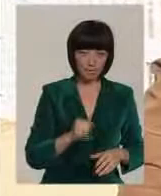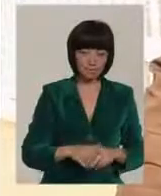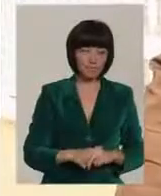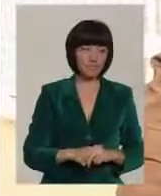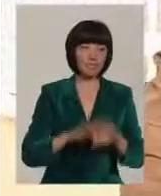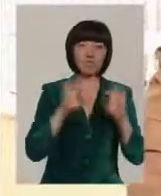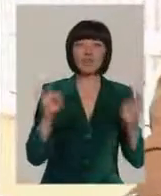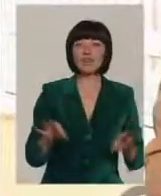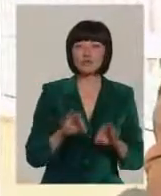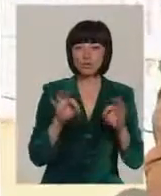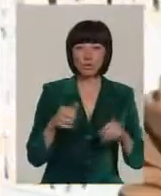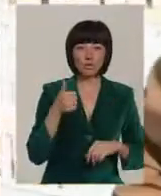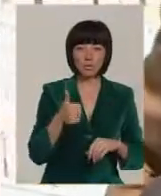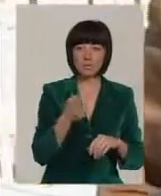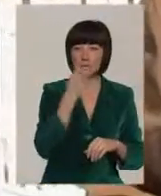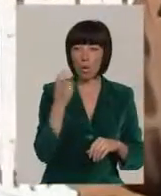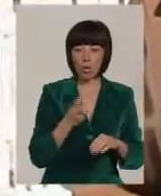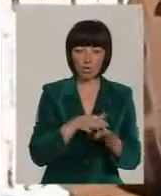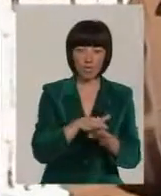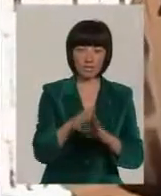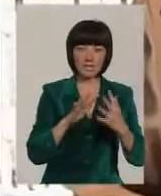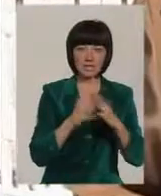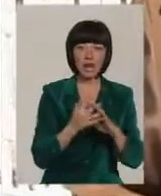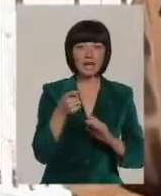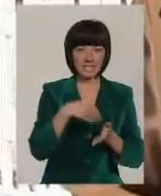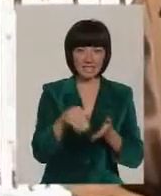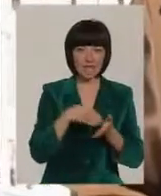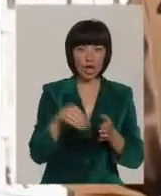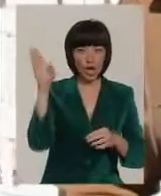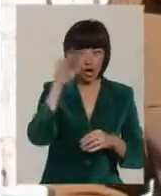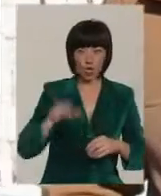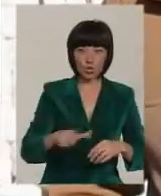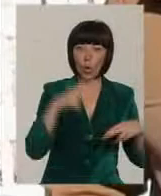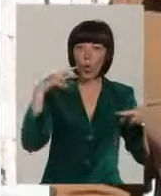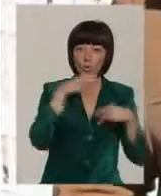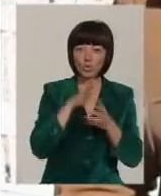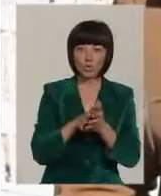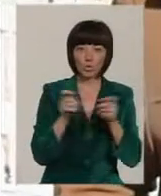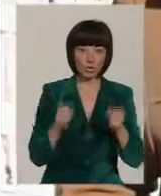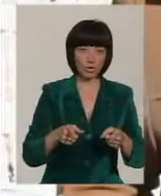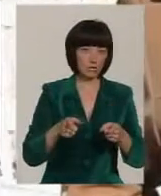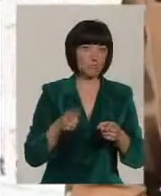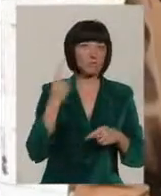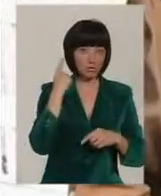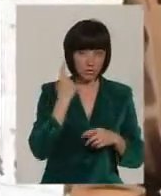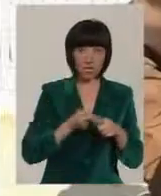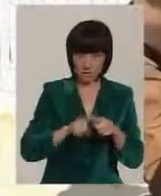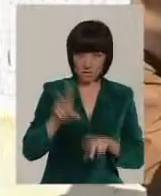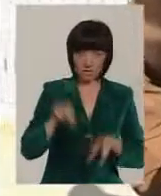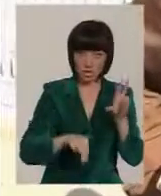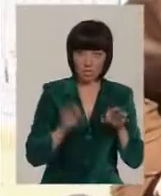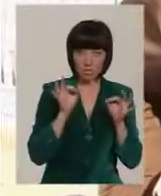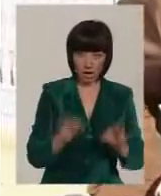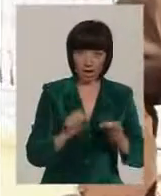доброго, космороду повне село. А ви чули, що свиноферма річку отруює? Чув. Як ви вважаєте, це правда?